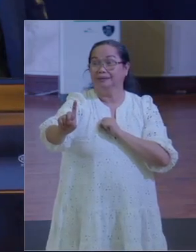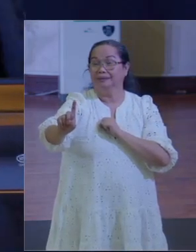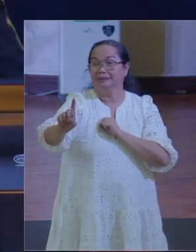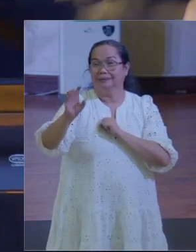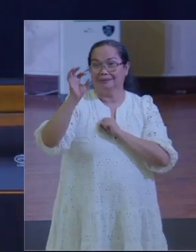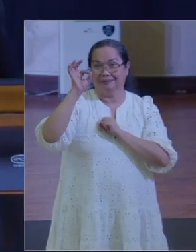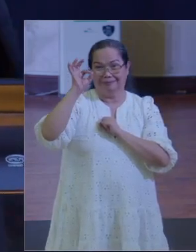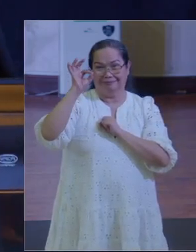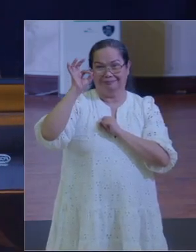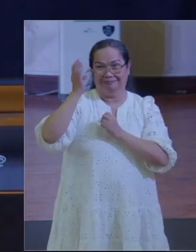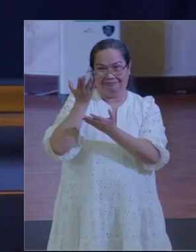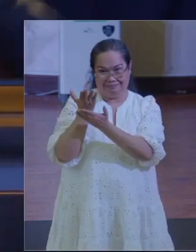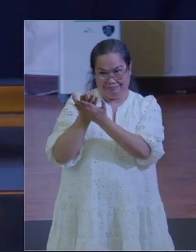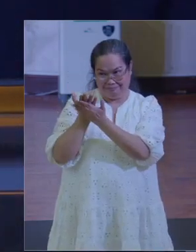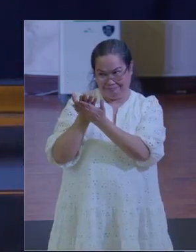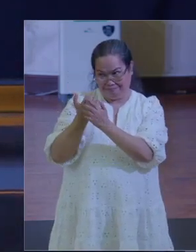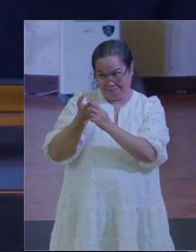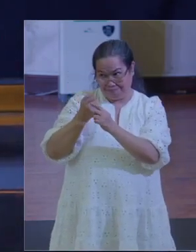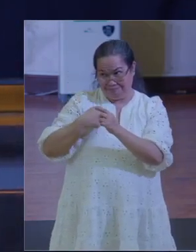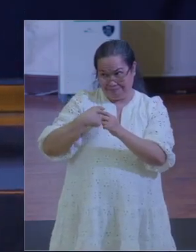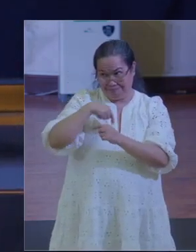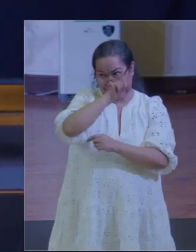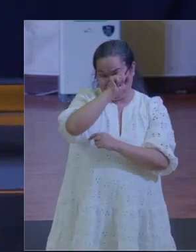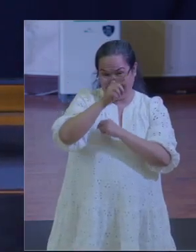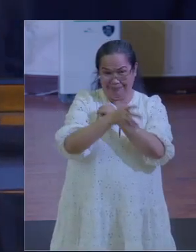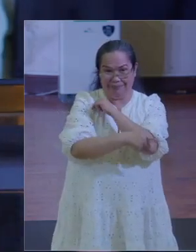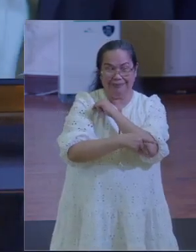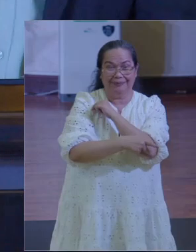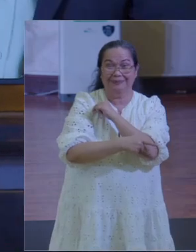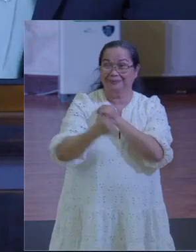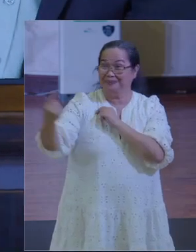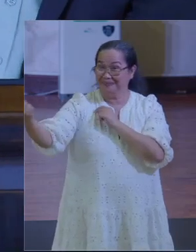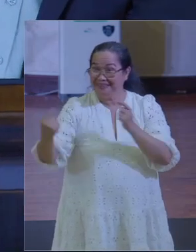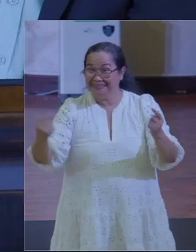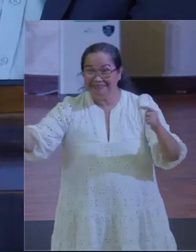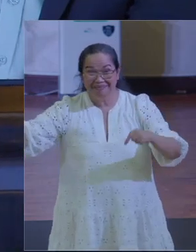pera para umuwi sa probinsya. Okay. Tapos meron naman,